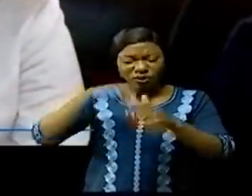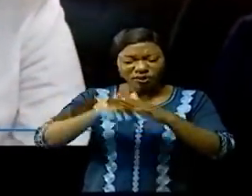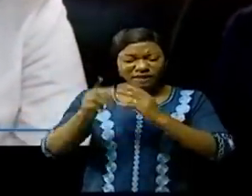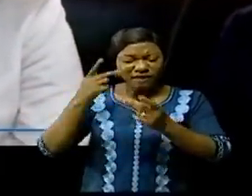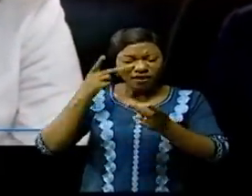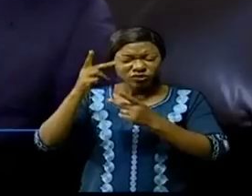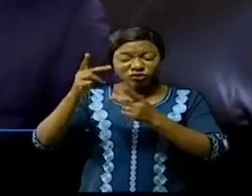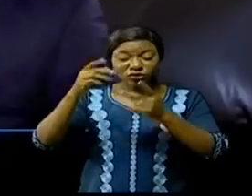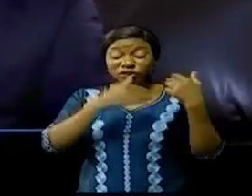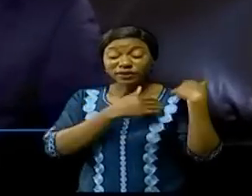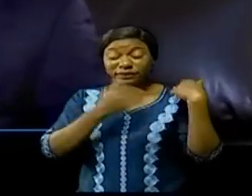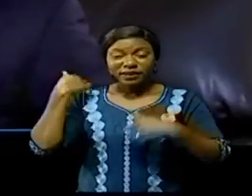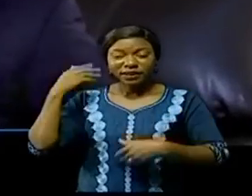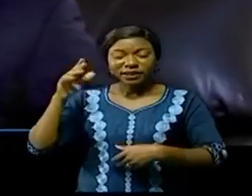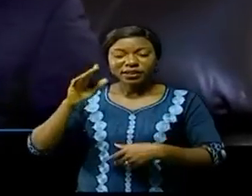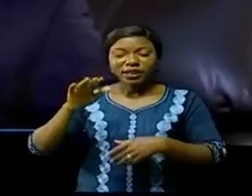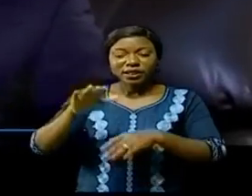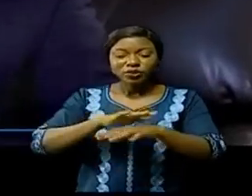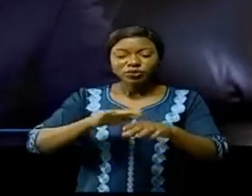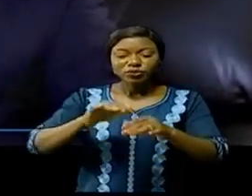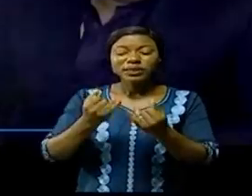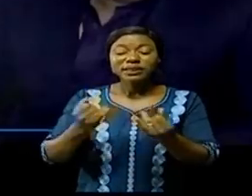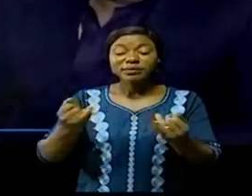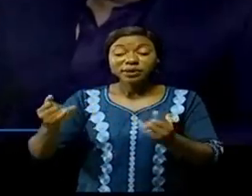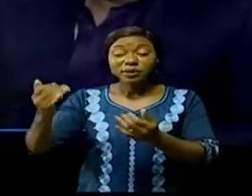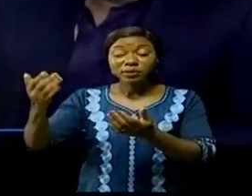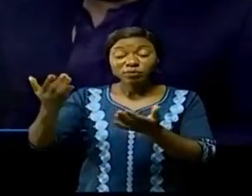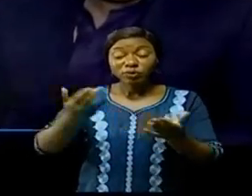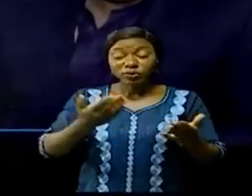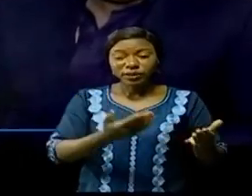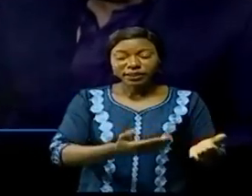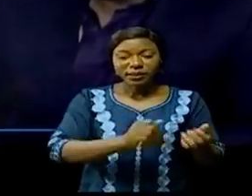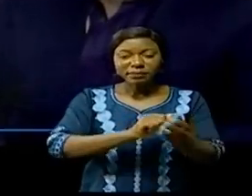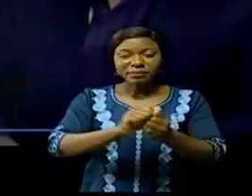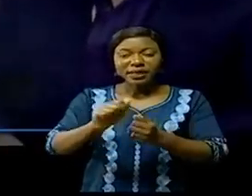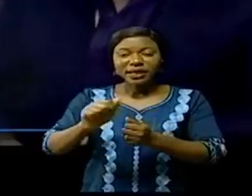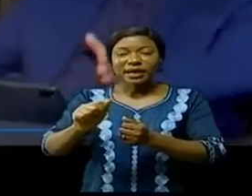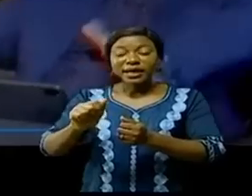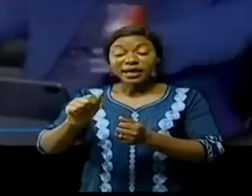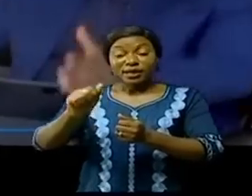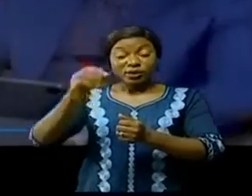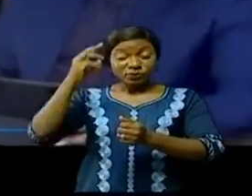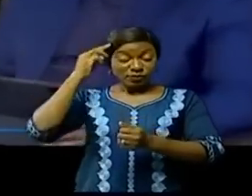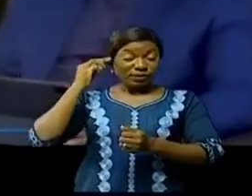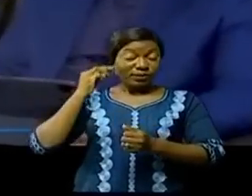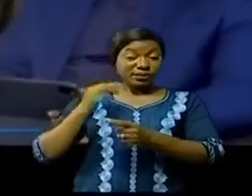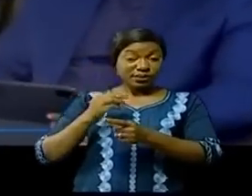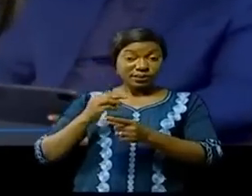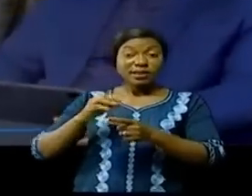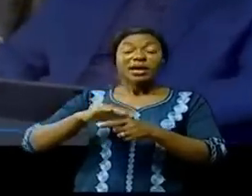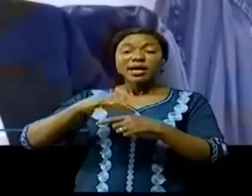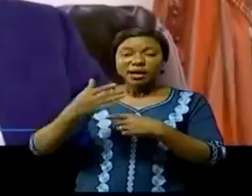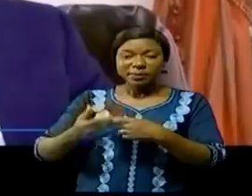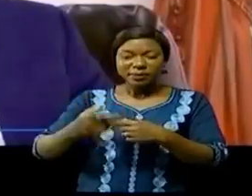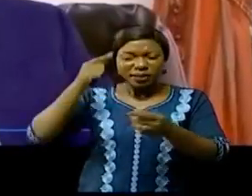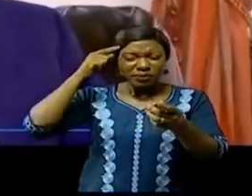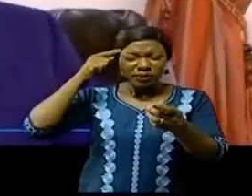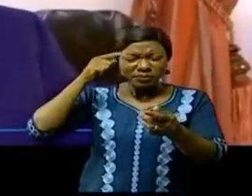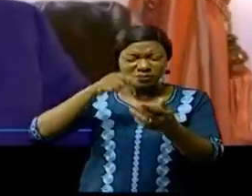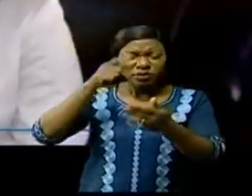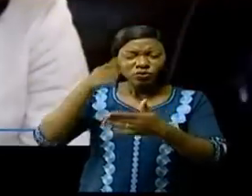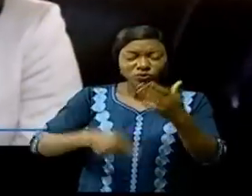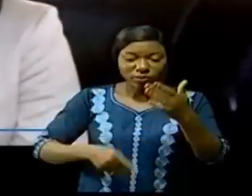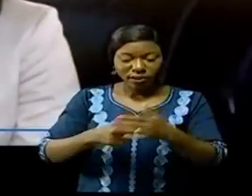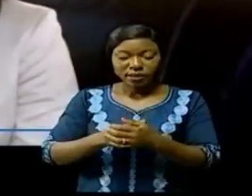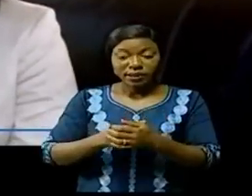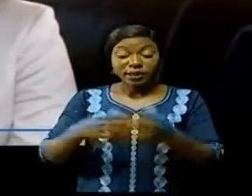du chef de l'État sur le numérique porté notamment par le docteur Kolongele. Et cela dans le but de